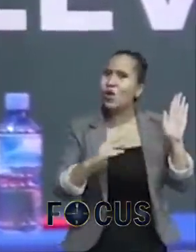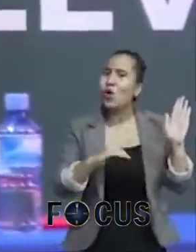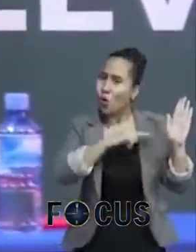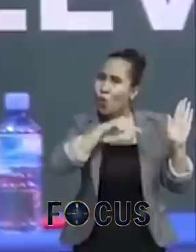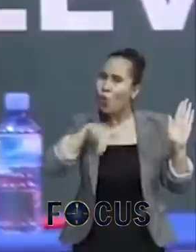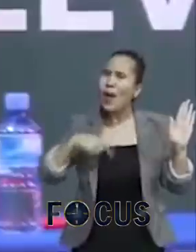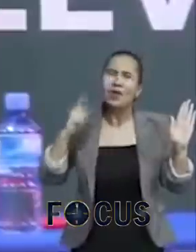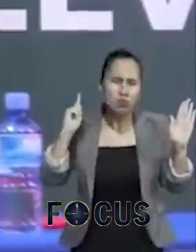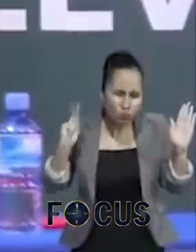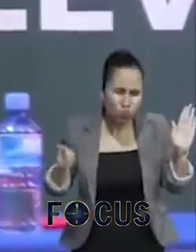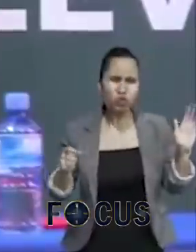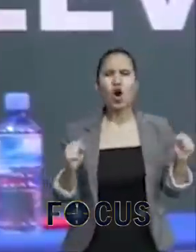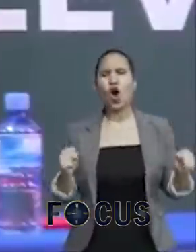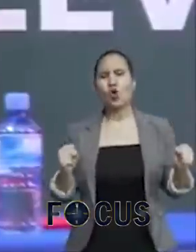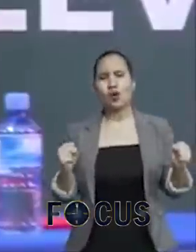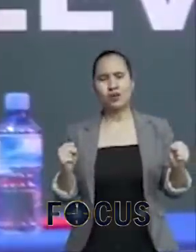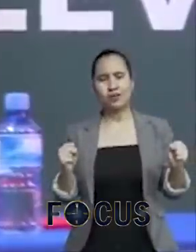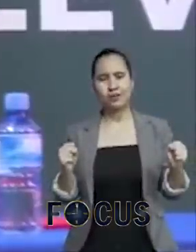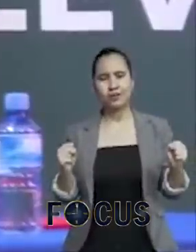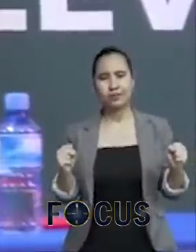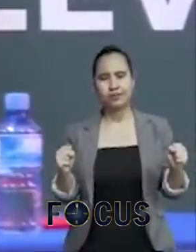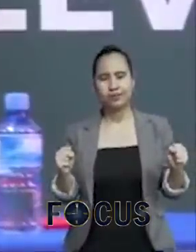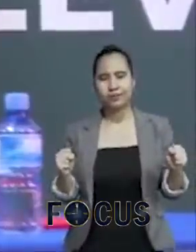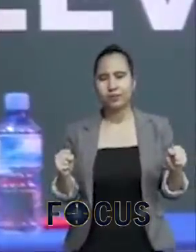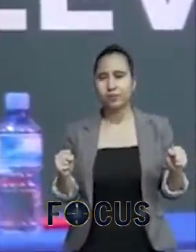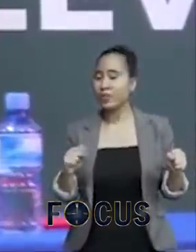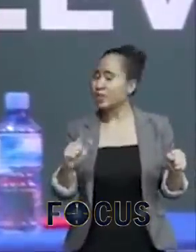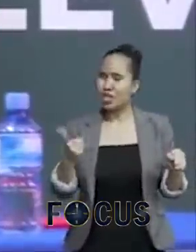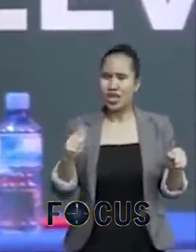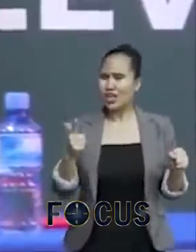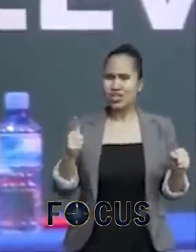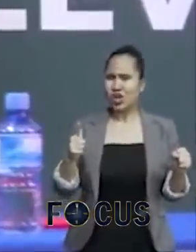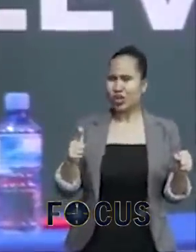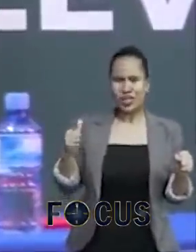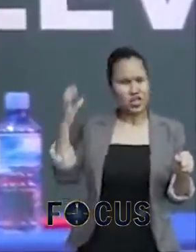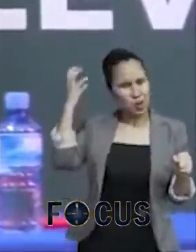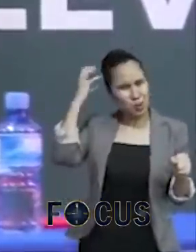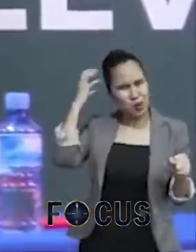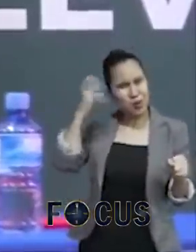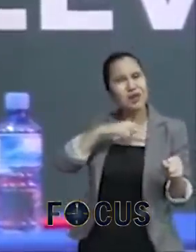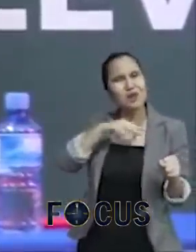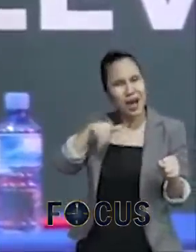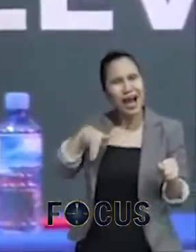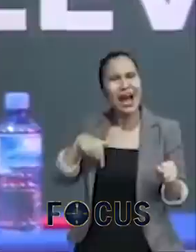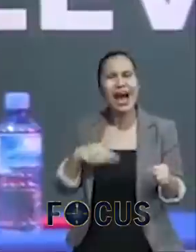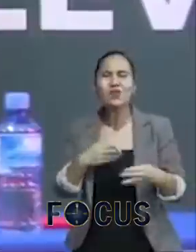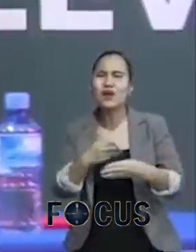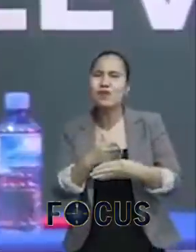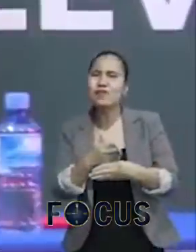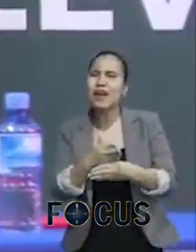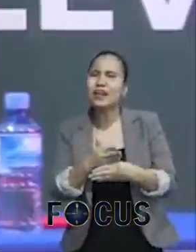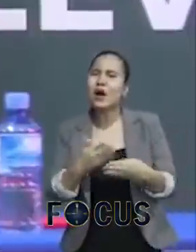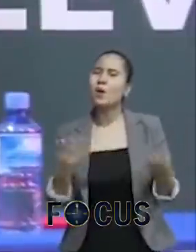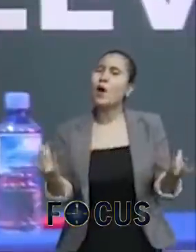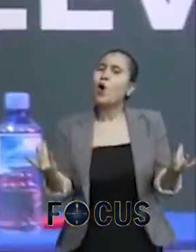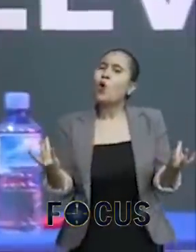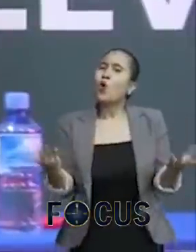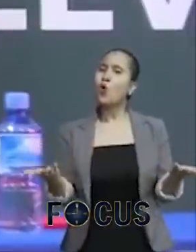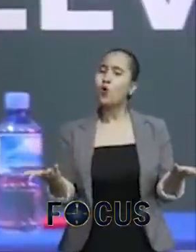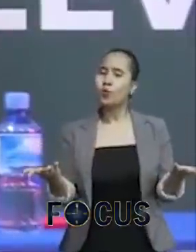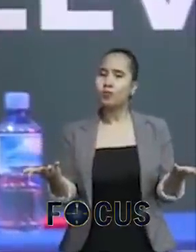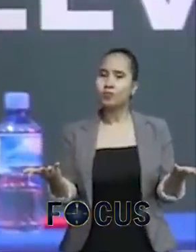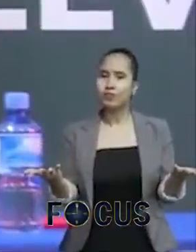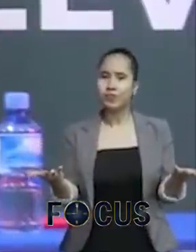steeds moeten houden. Nog geen ramp, we gaan wel verder. Maar hoe gaan we verder? Want